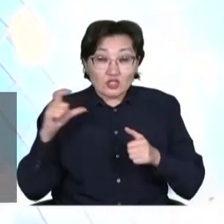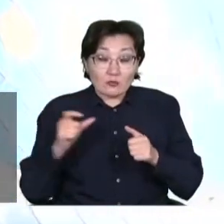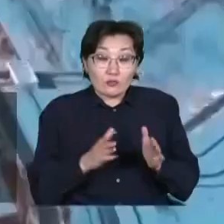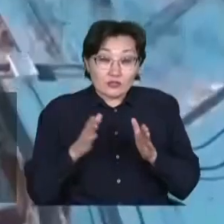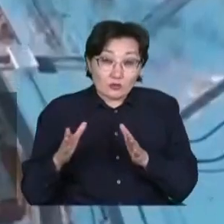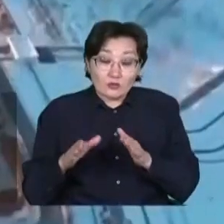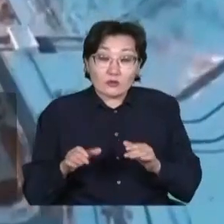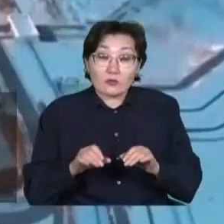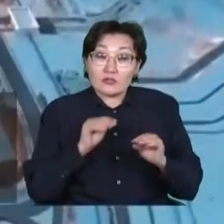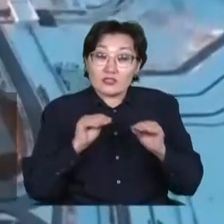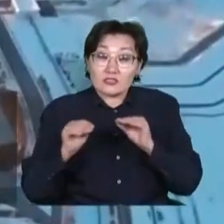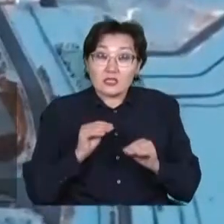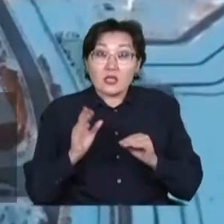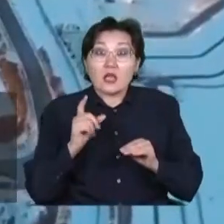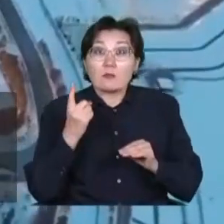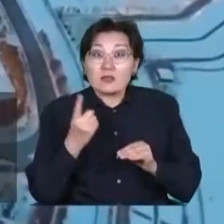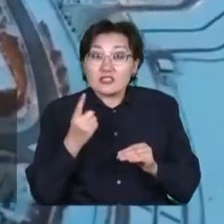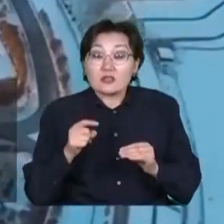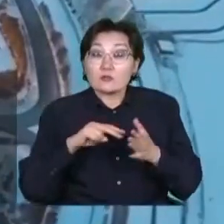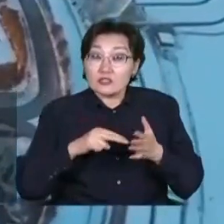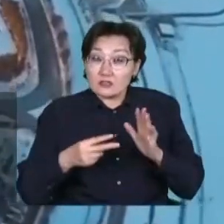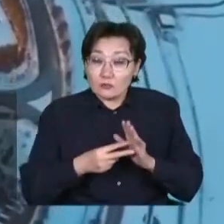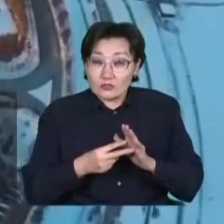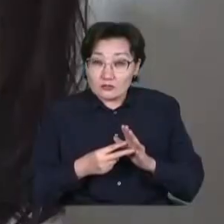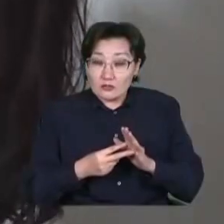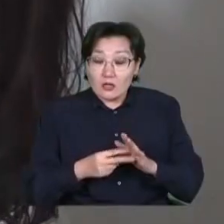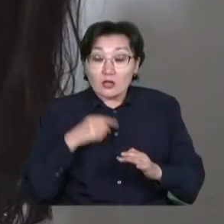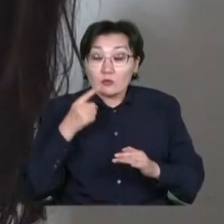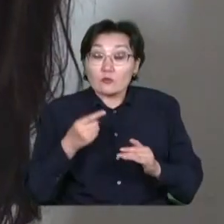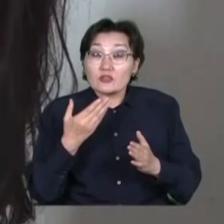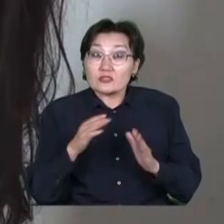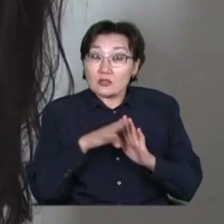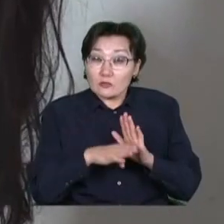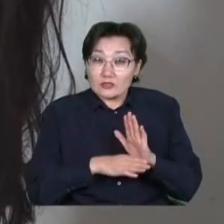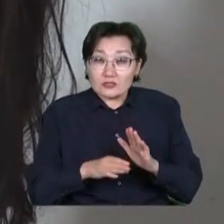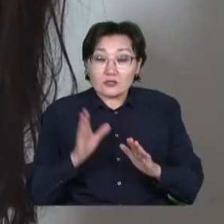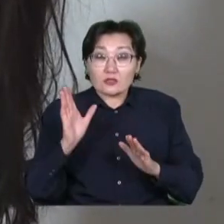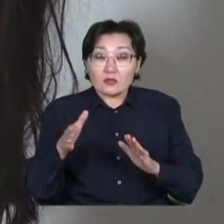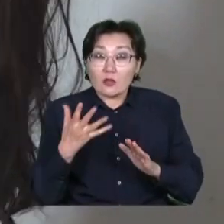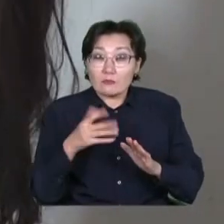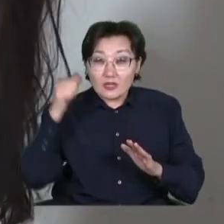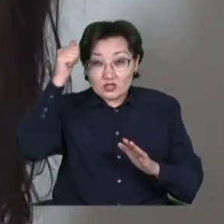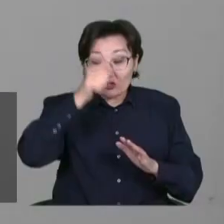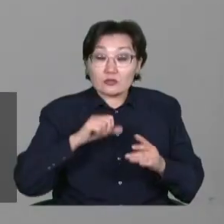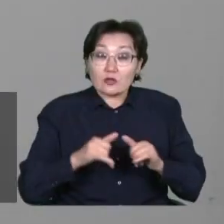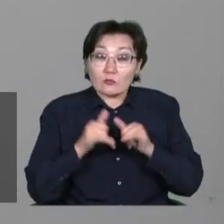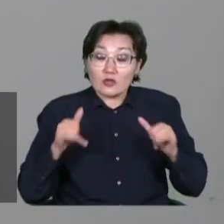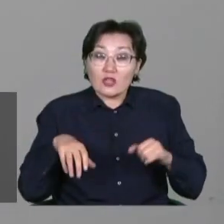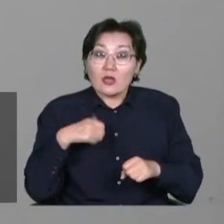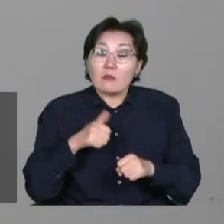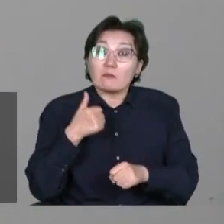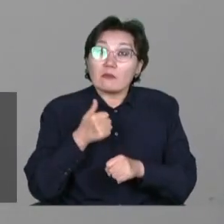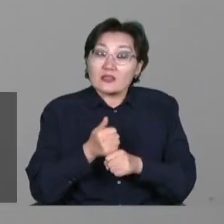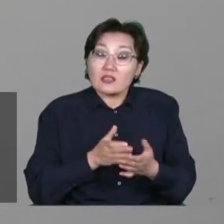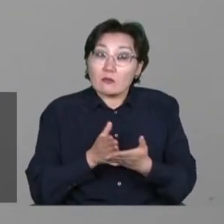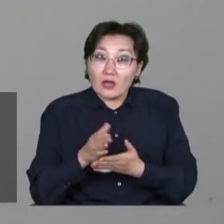жүйесін қалыптастыру алдағы бір міндет. Мемлекет басшысы айтып өткен нұсқаулар еліміздің алдағы 5 жылдағы дамуына негіз деп санайды.